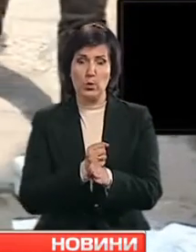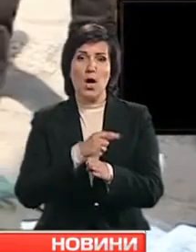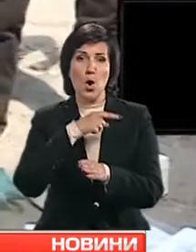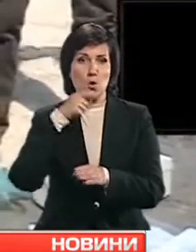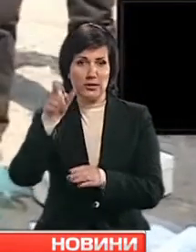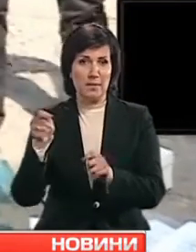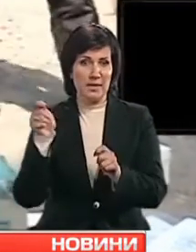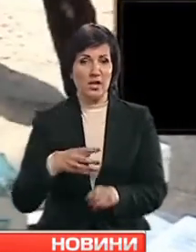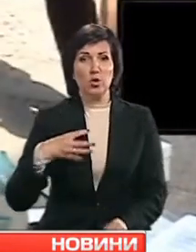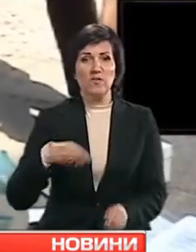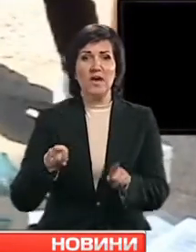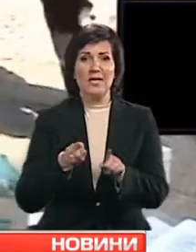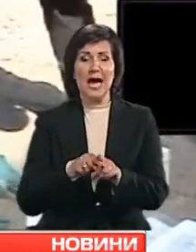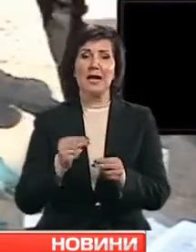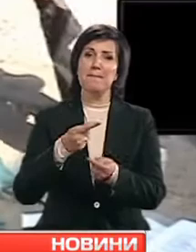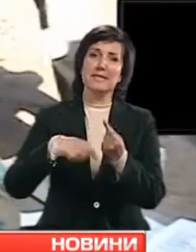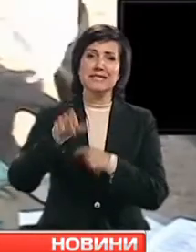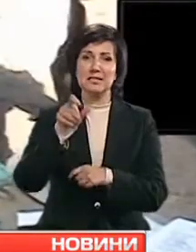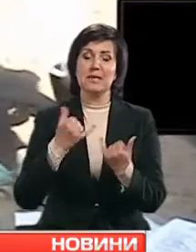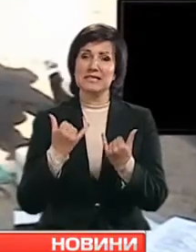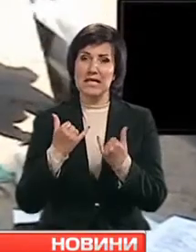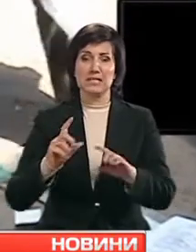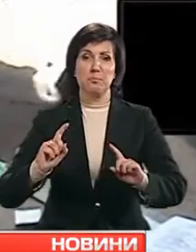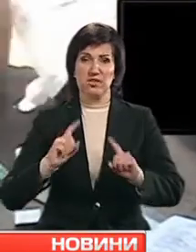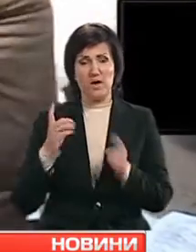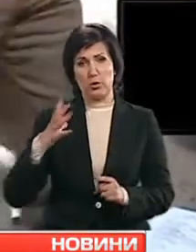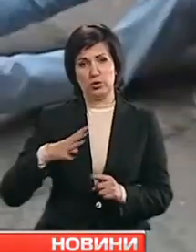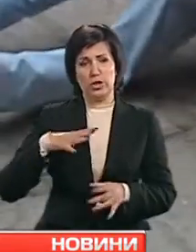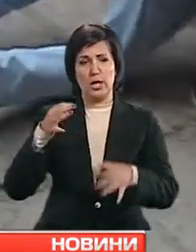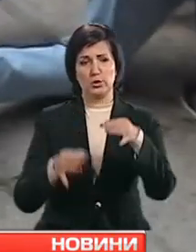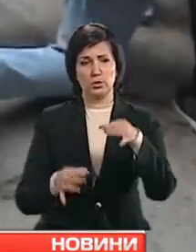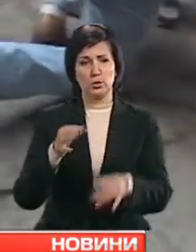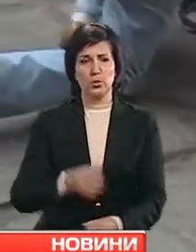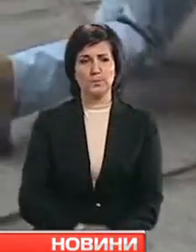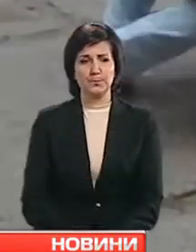Росіянин приїхав до Львова як бізнесмен. Зараз він під вартою чекає суду.